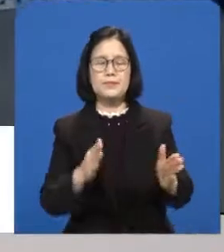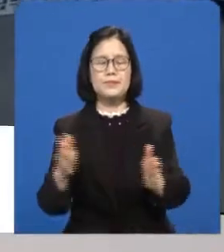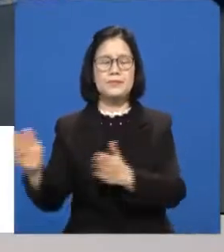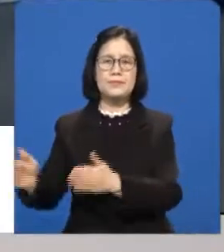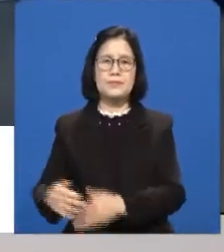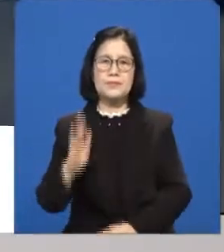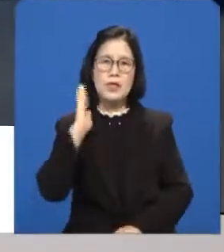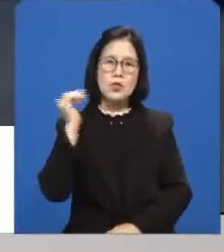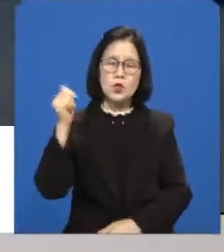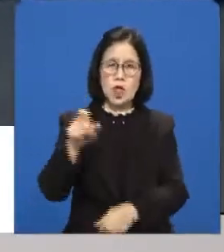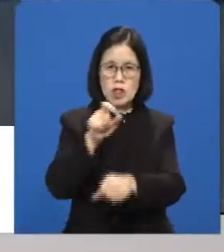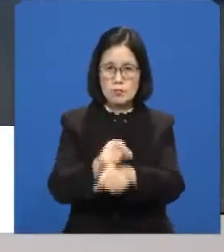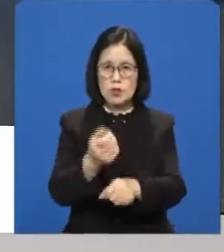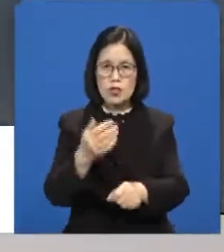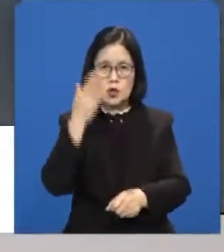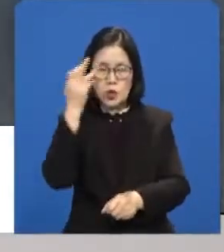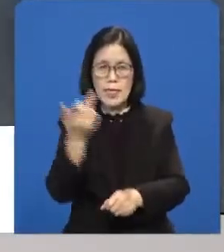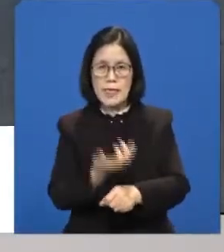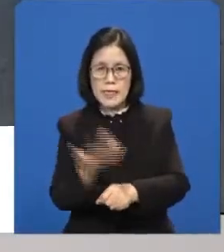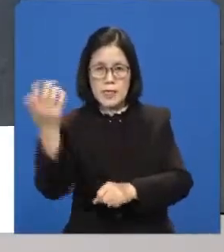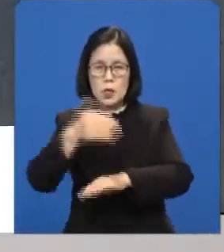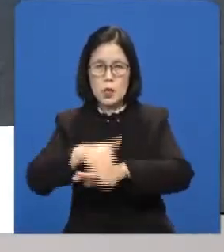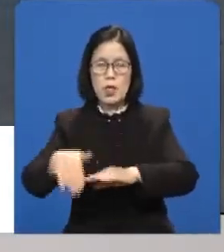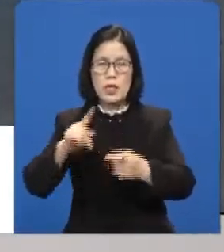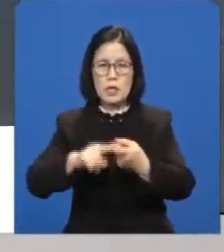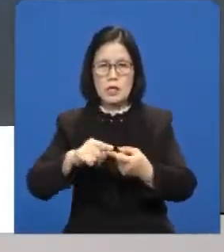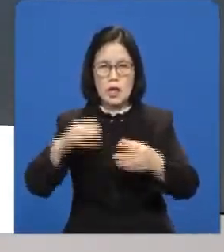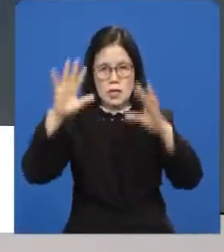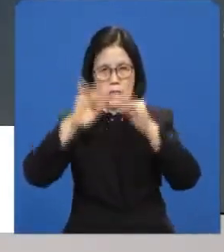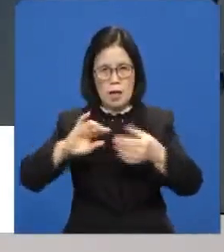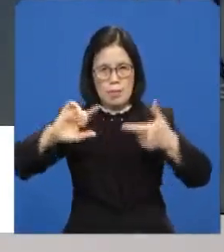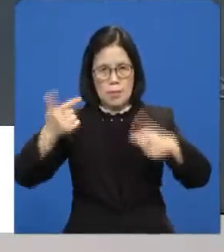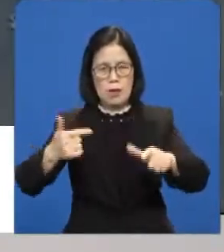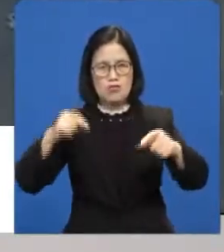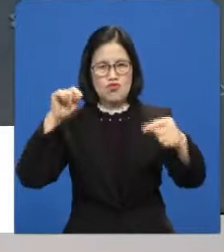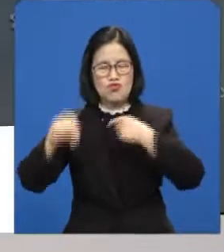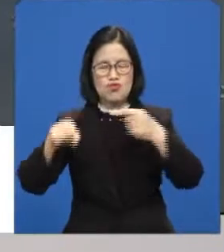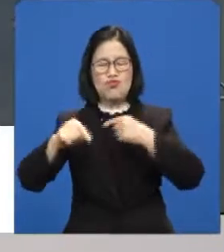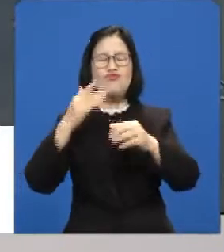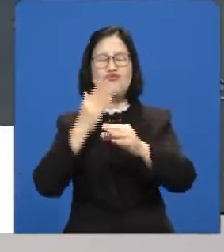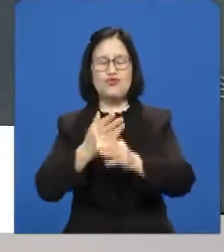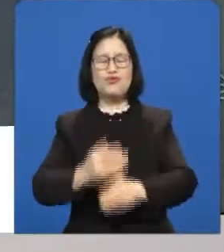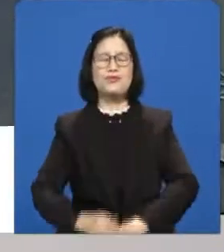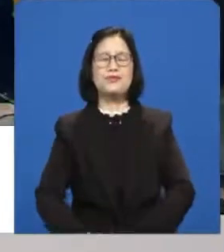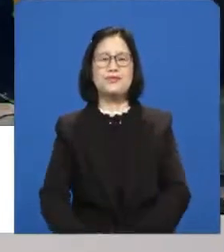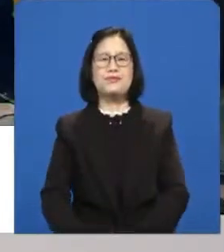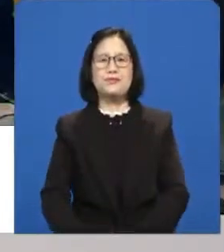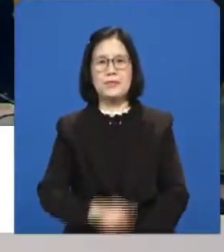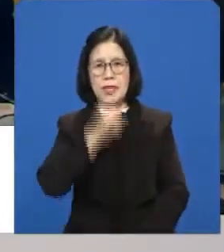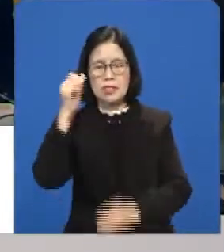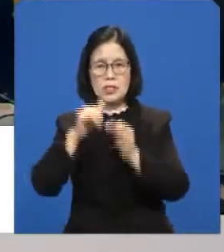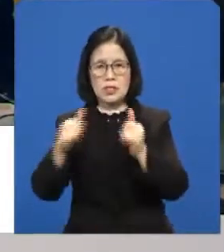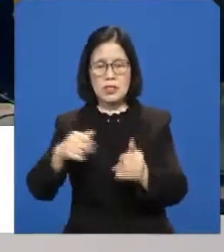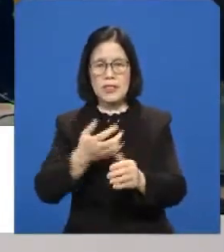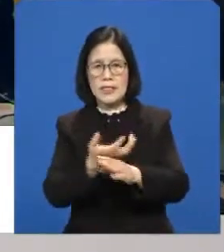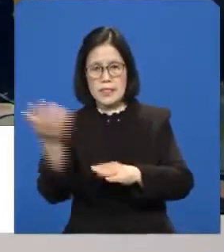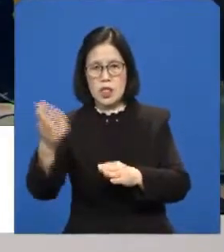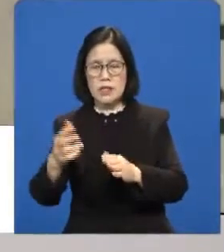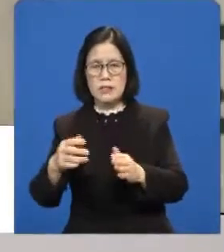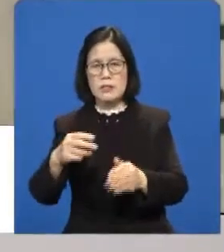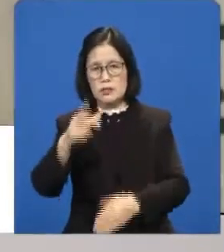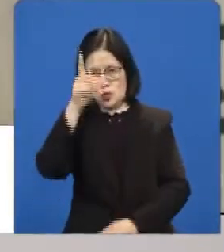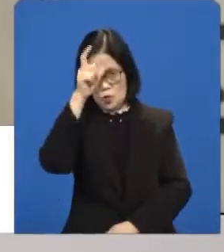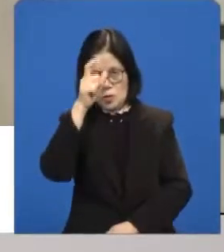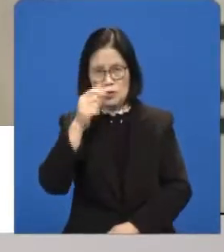대통령 집무실 용산 이전 계획에 대한 찬반 여론이 여전히 엇갈리고 있습니다 당선인 측은 이전 입장을 고수하며